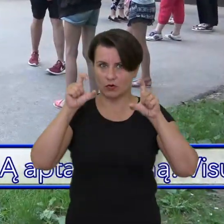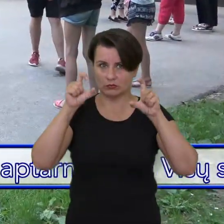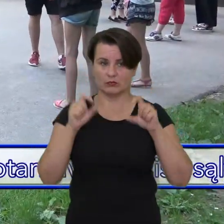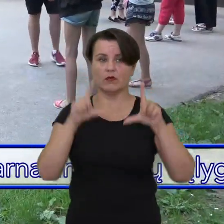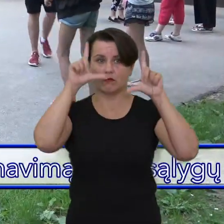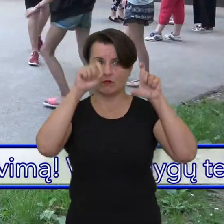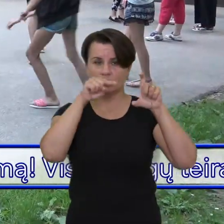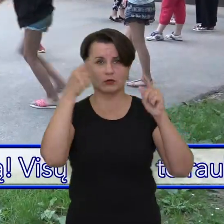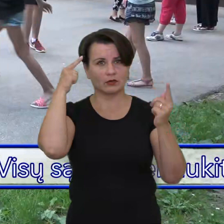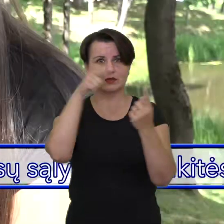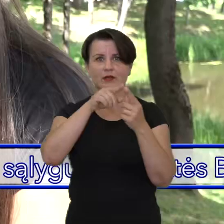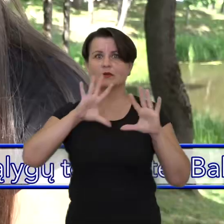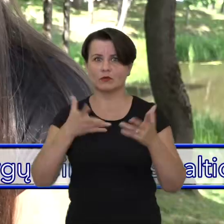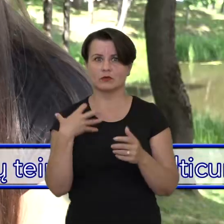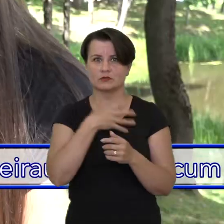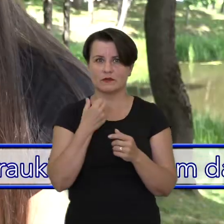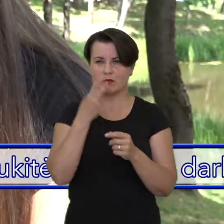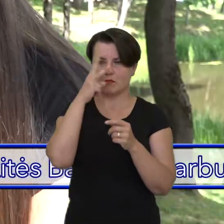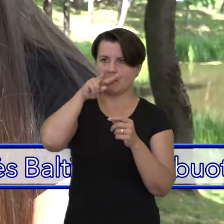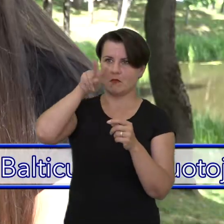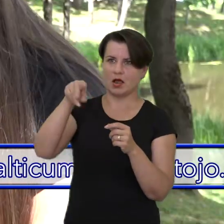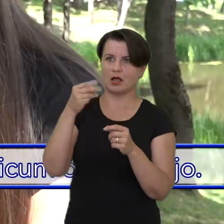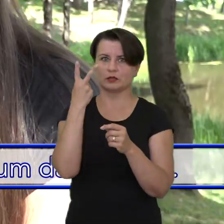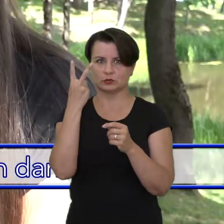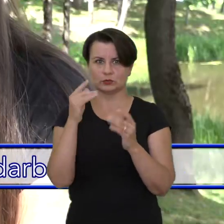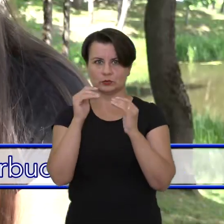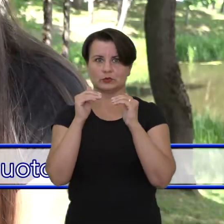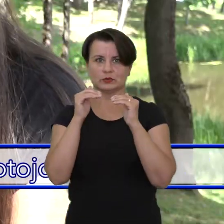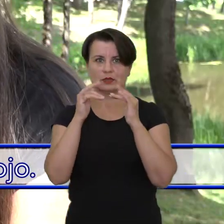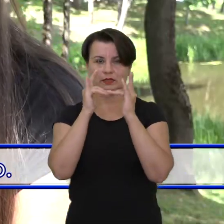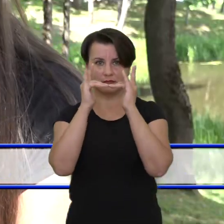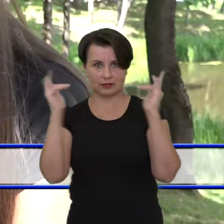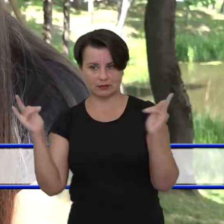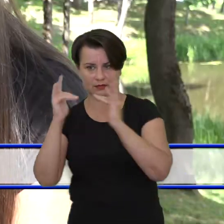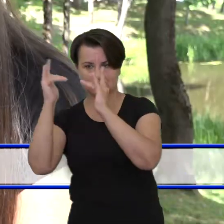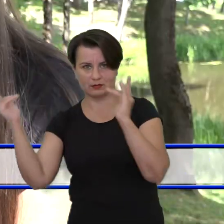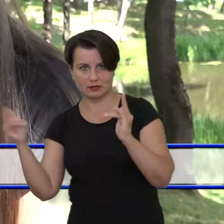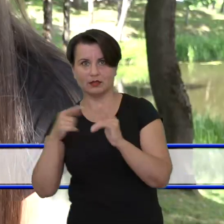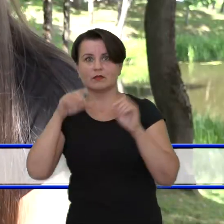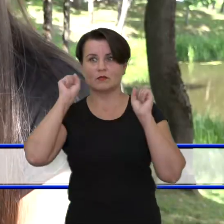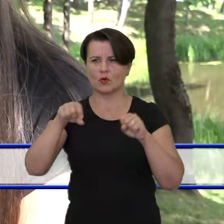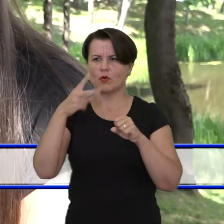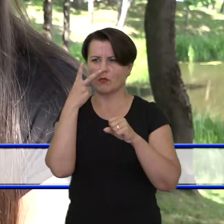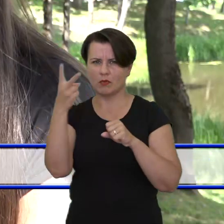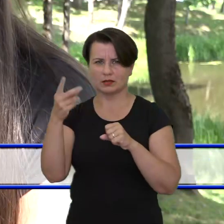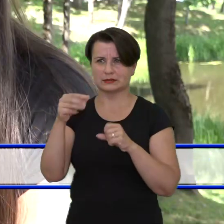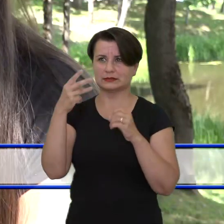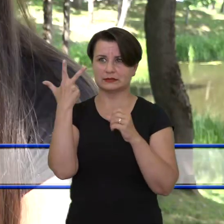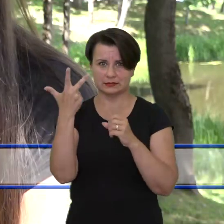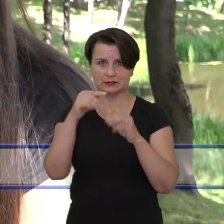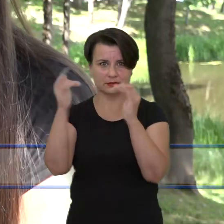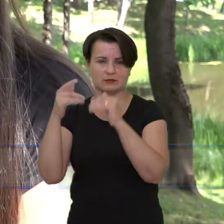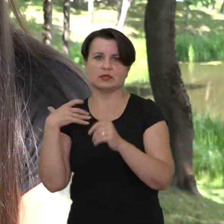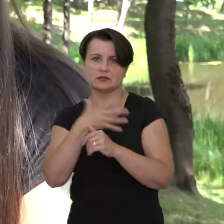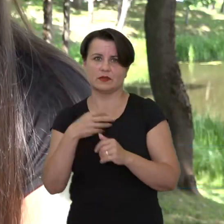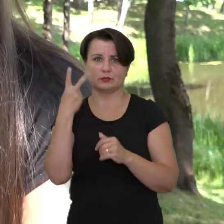tik padaryti nuotrauką, kurioje matytųsi bent du tiltai, nes iš ten galima matyti netgi 3 tiltus, tai visų pirma, jie turės iki to objekto